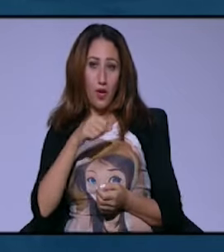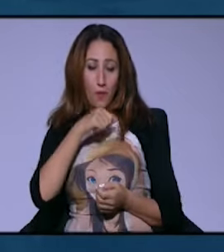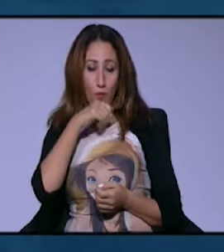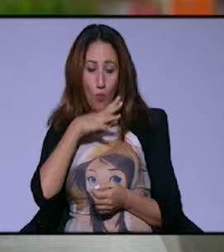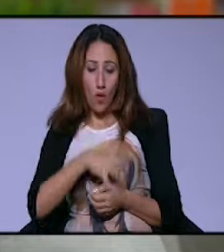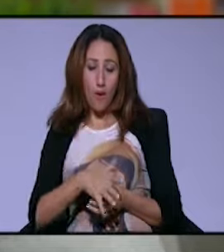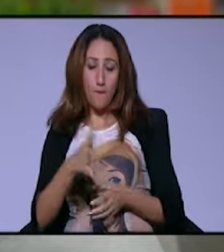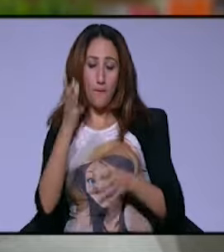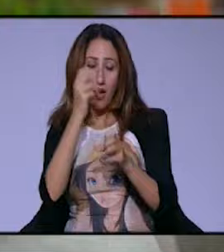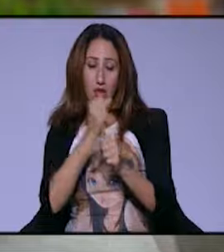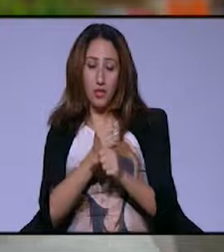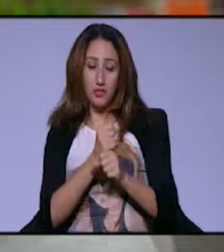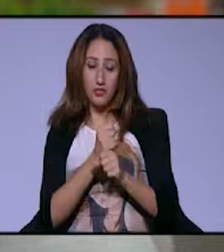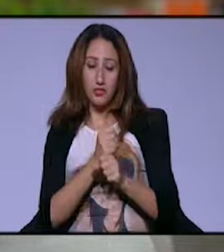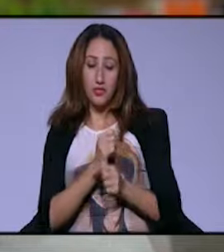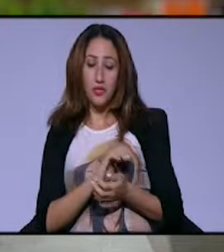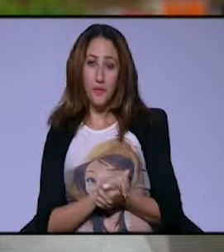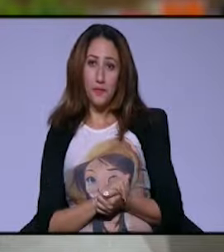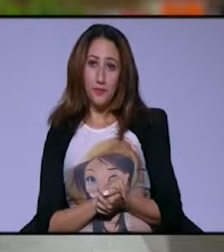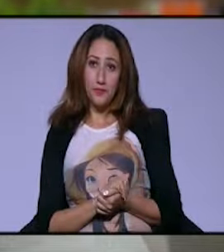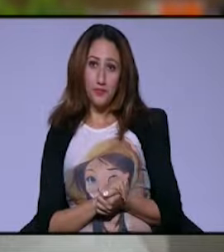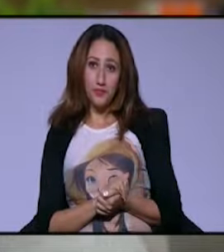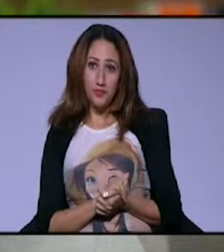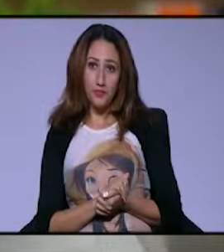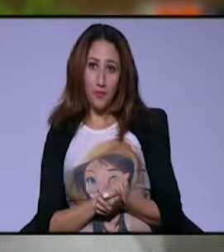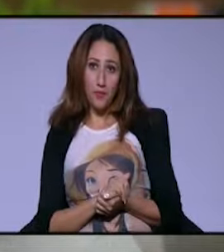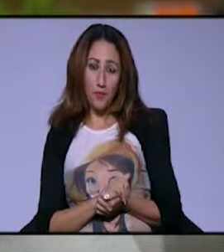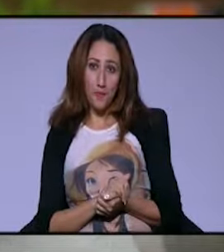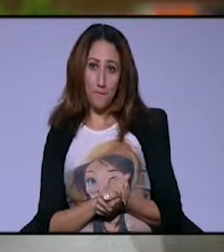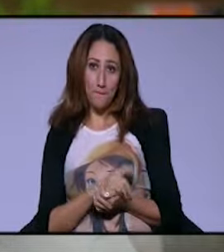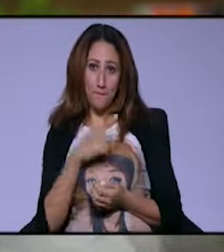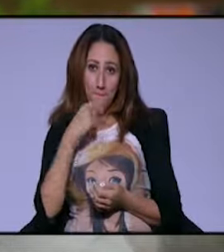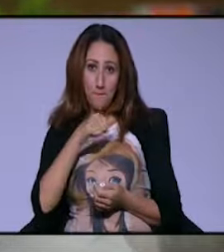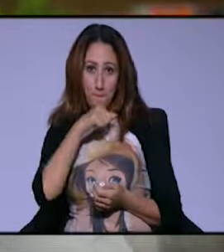عليك يا سيدي يا